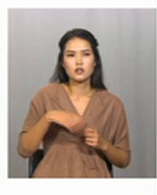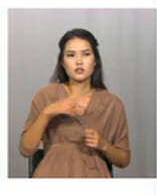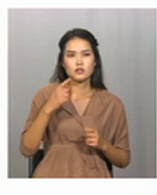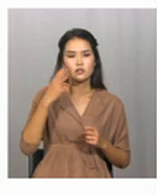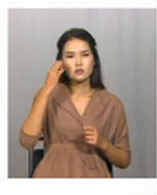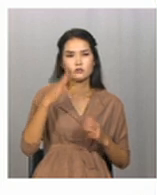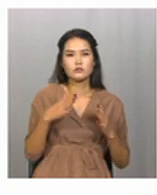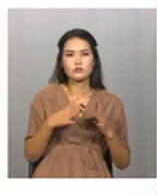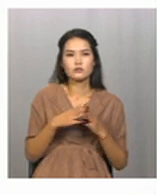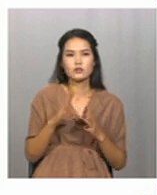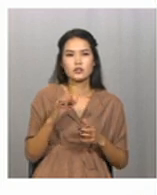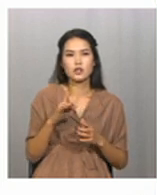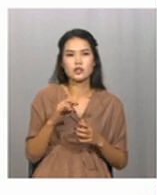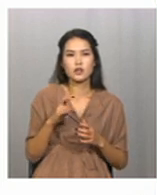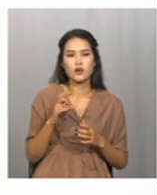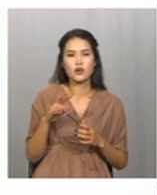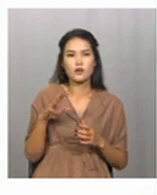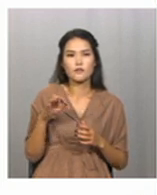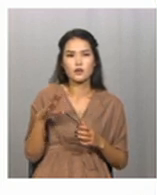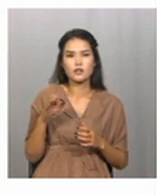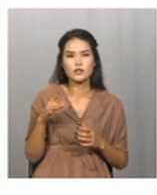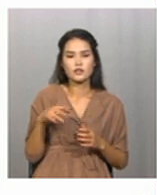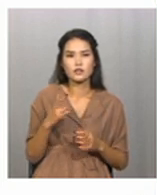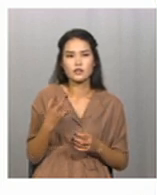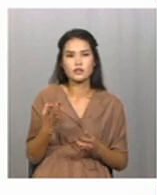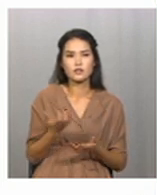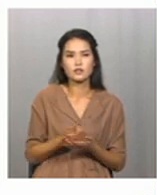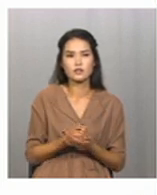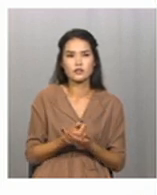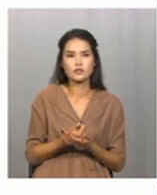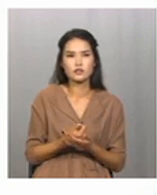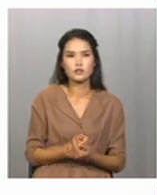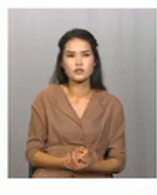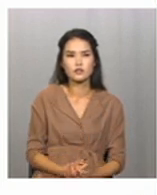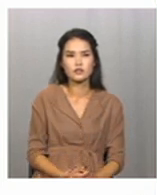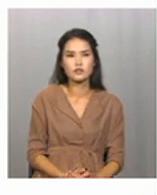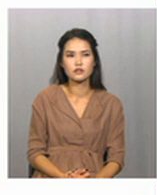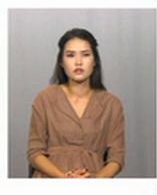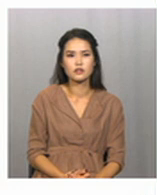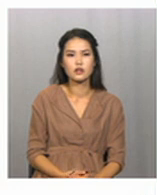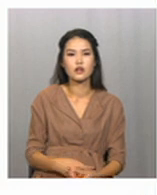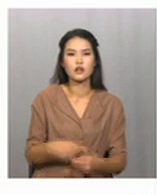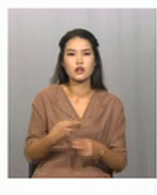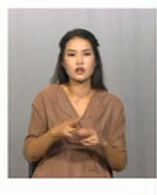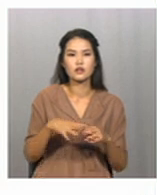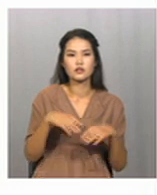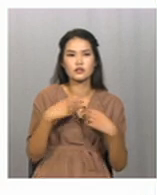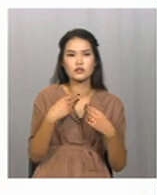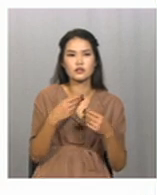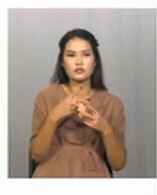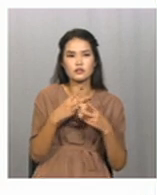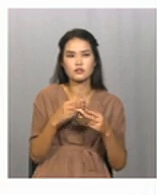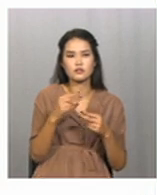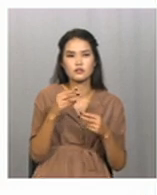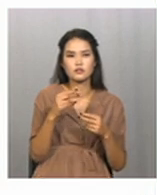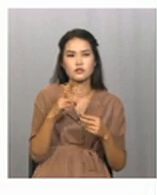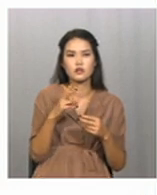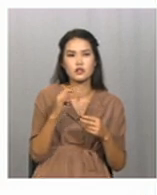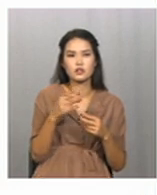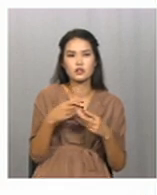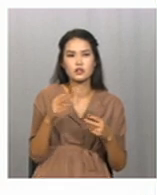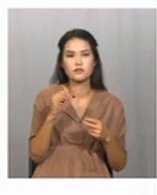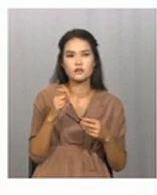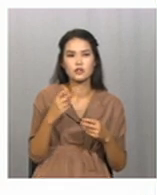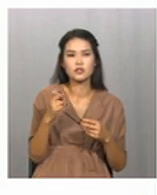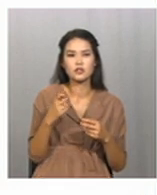коэффициентіміз k 1-ге тең екендігі анықталды. Енді осы берілген функцияның туындысын табайық. Яғни x квадрат плюс